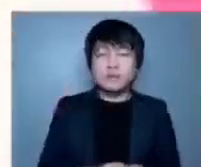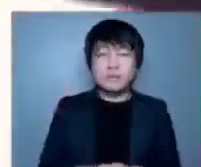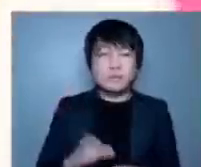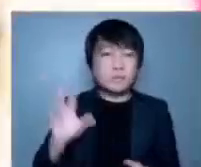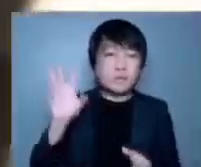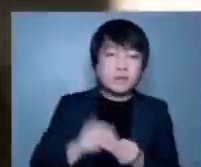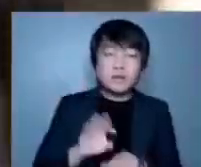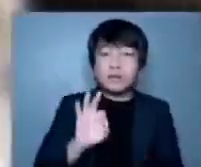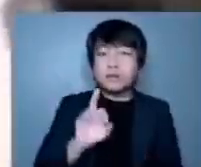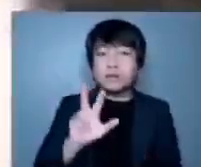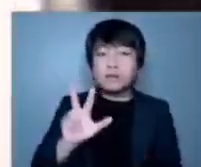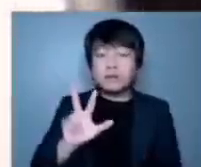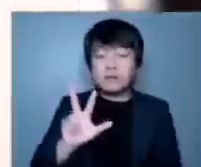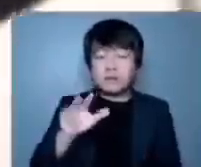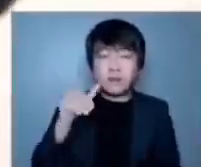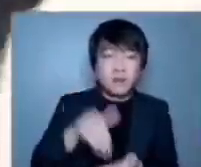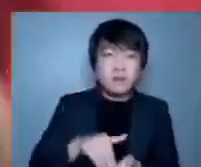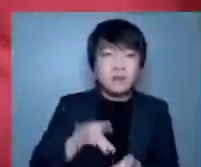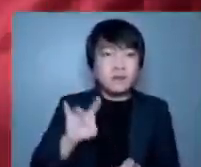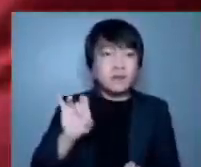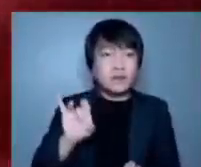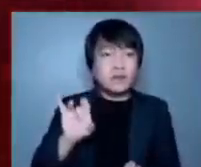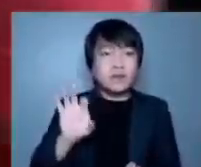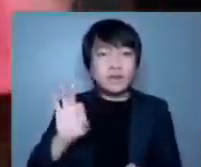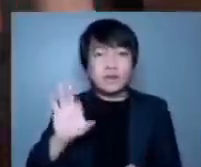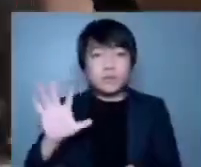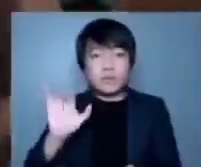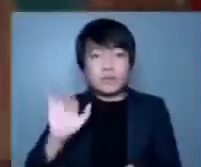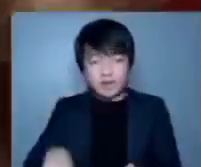93,895 ang kabuuang respondent ng pag-aaral kung saan